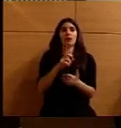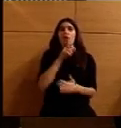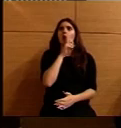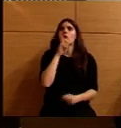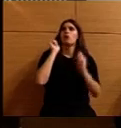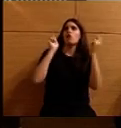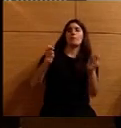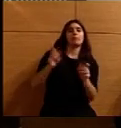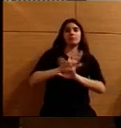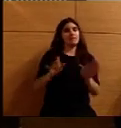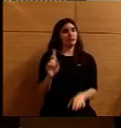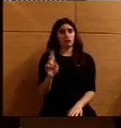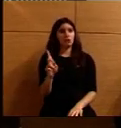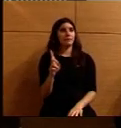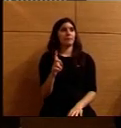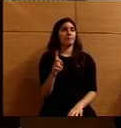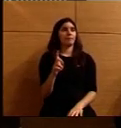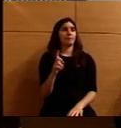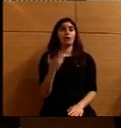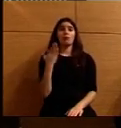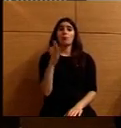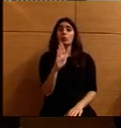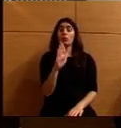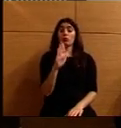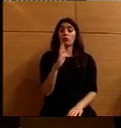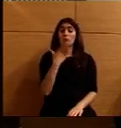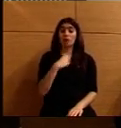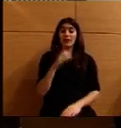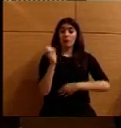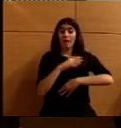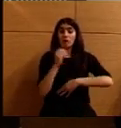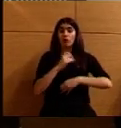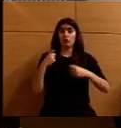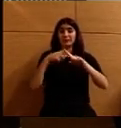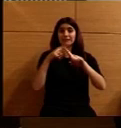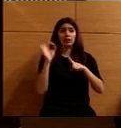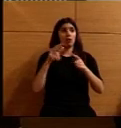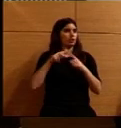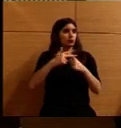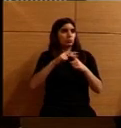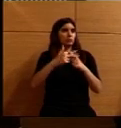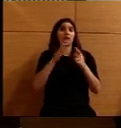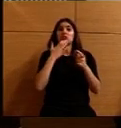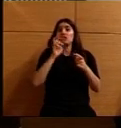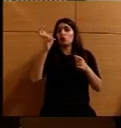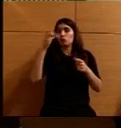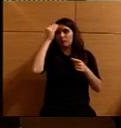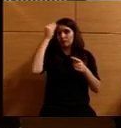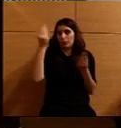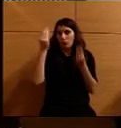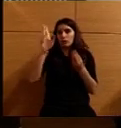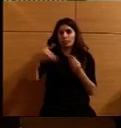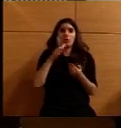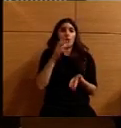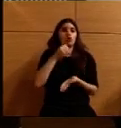nominativa prevista. Es pot, conforme diu la moció, dotar un fons de contingència o l'instrument que pressupostàriament se considere més adequat. Es pot parlar